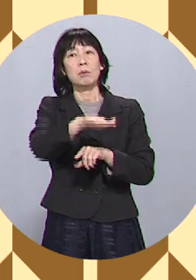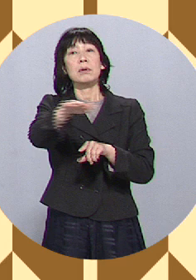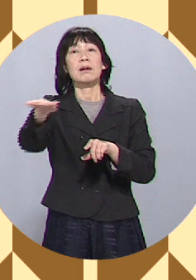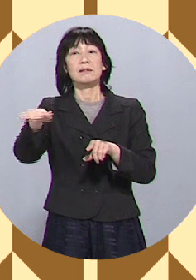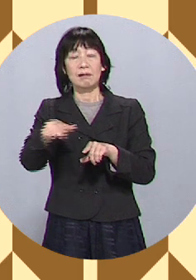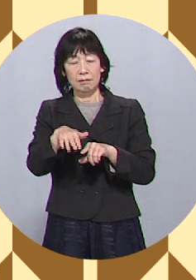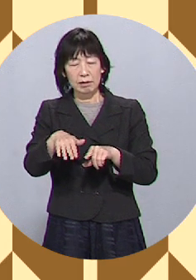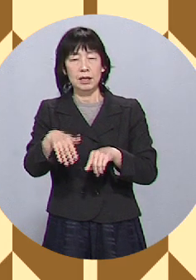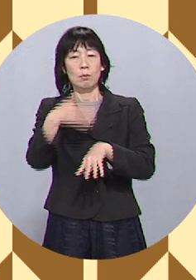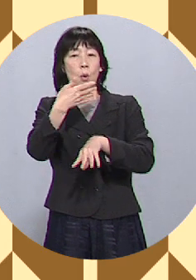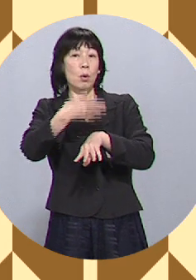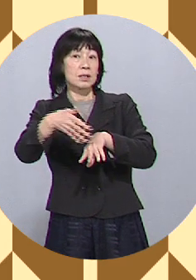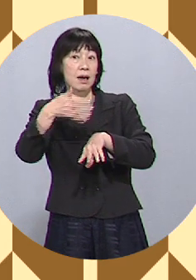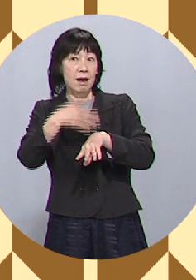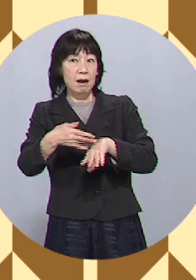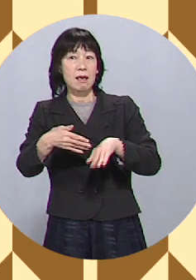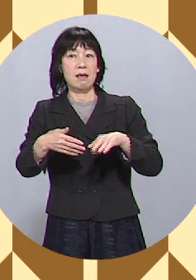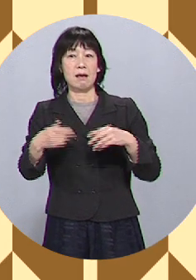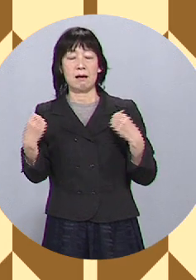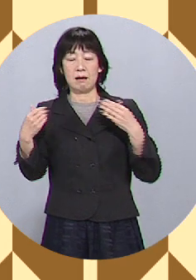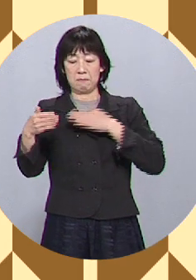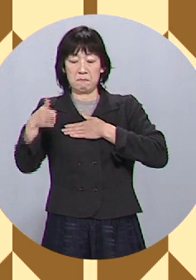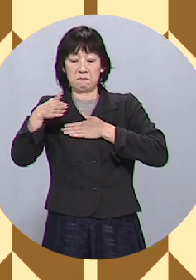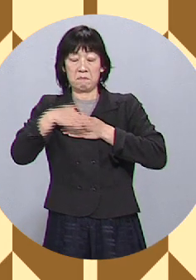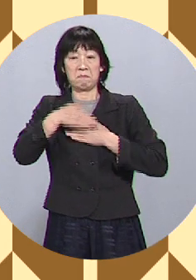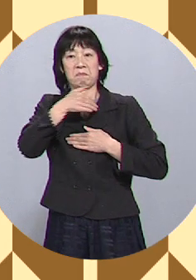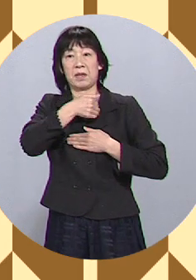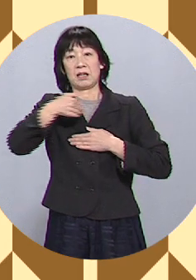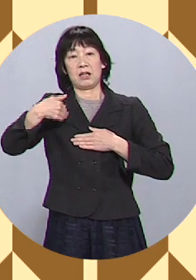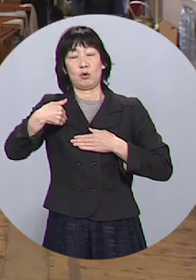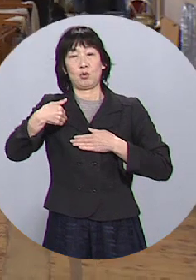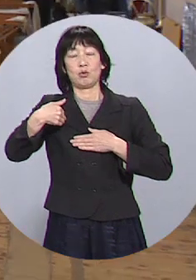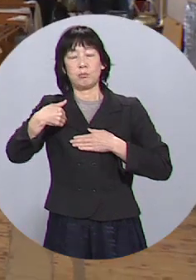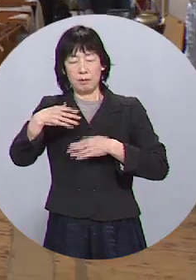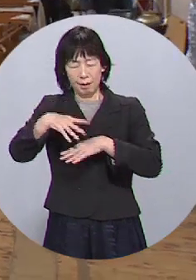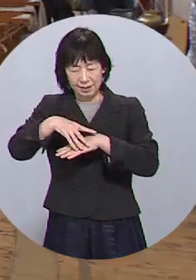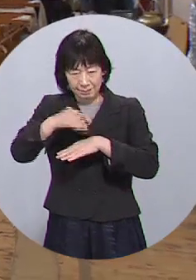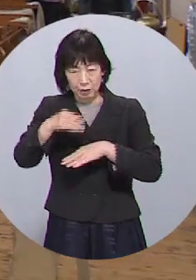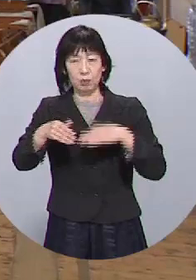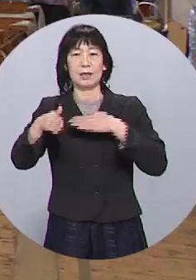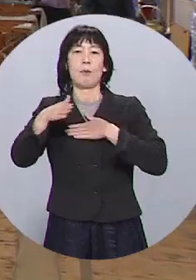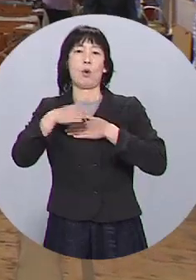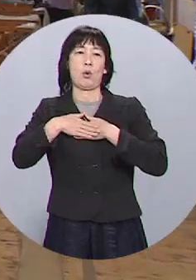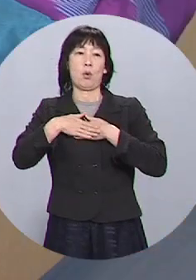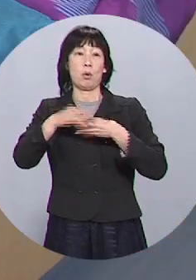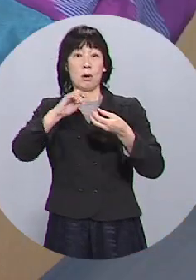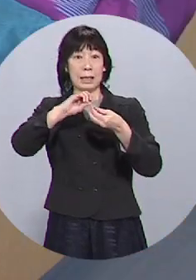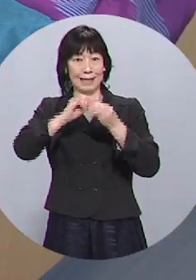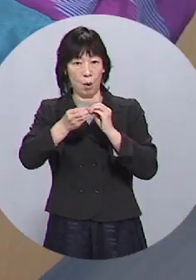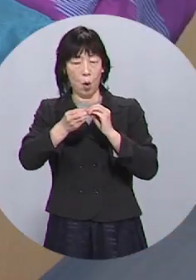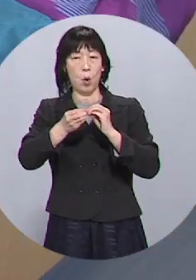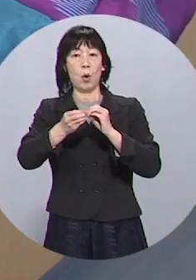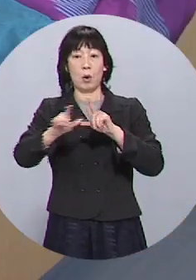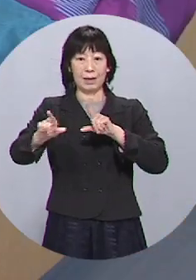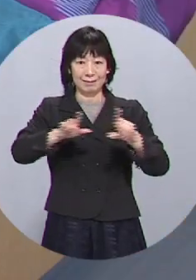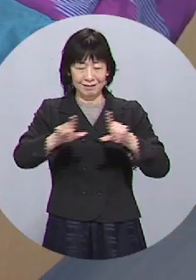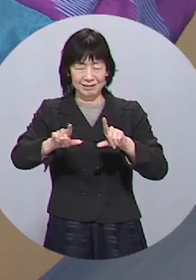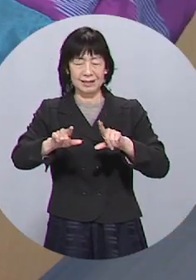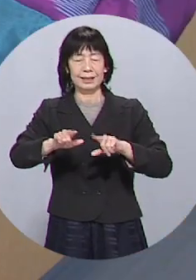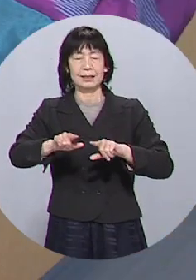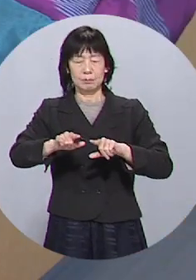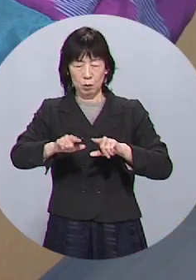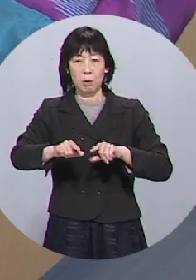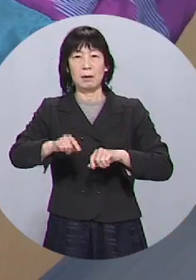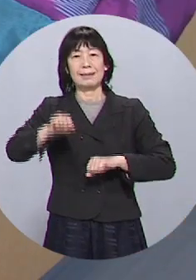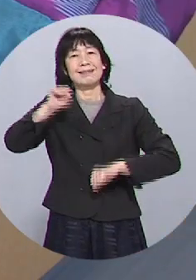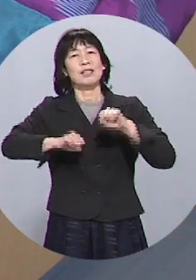しゃれ着、大量生産ができた初めての着物です。あの自由な色柄、その時々の流行りを